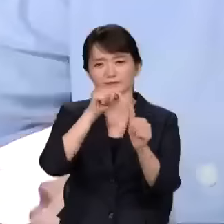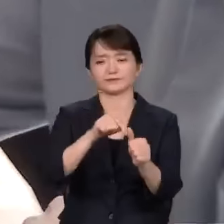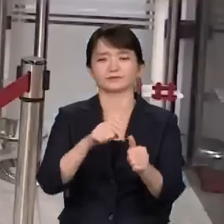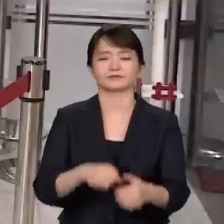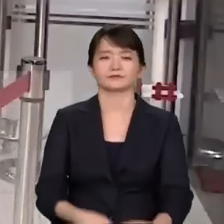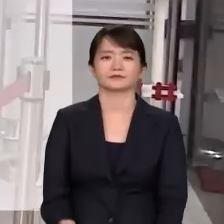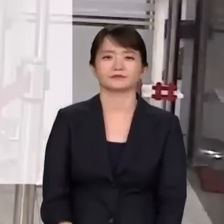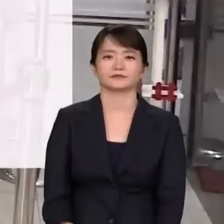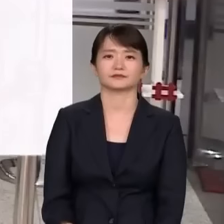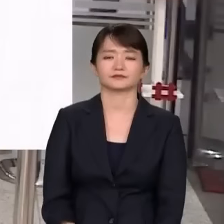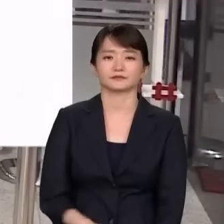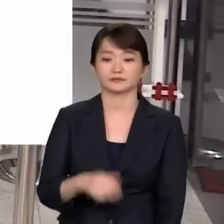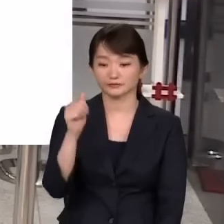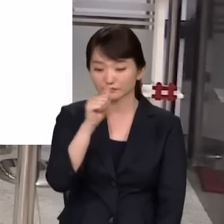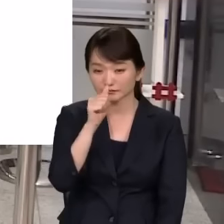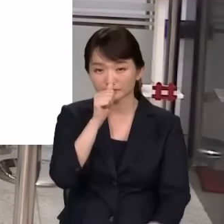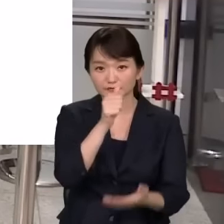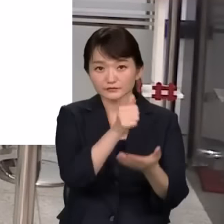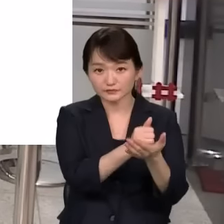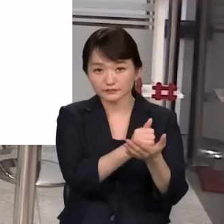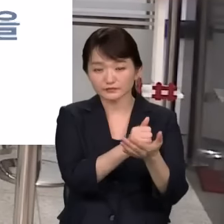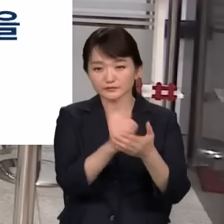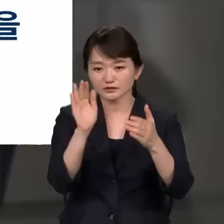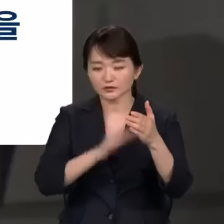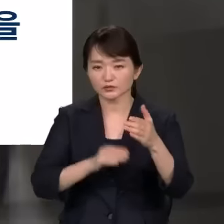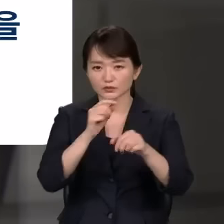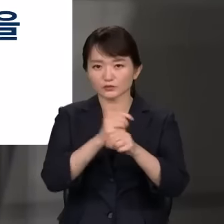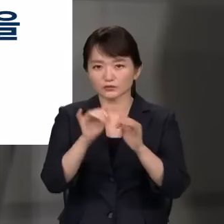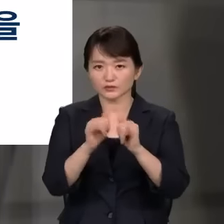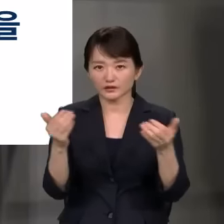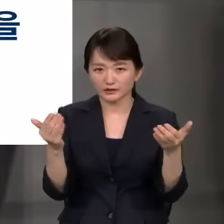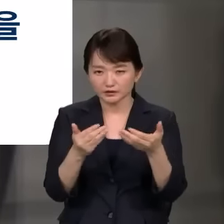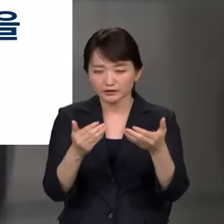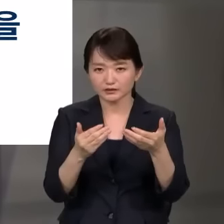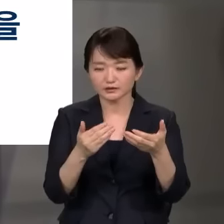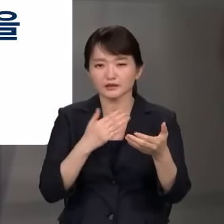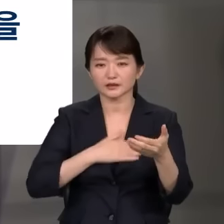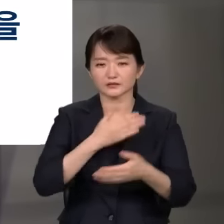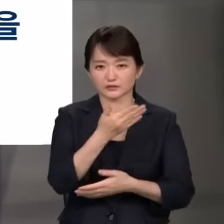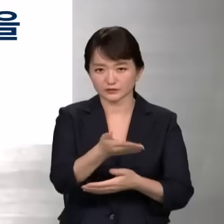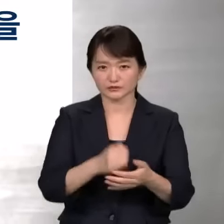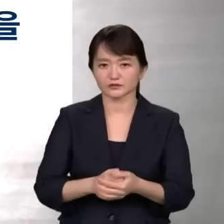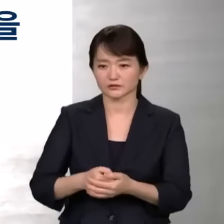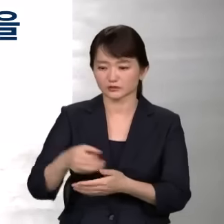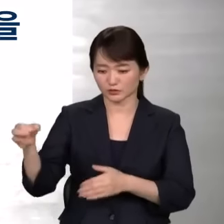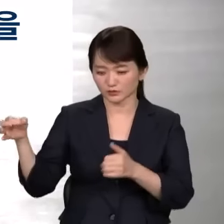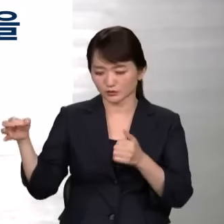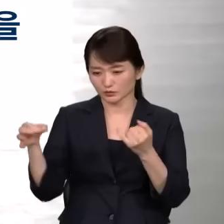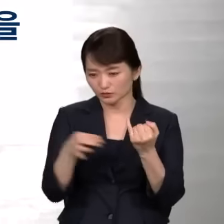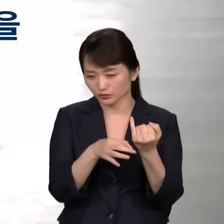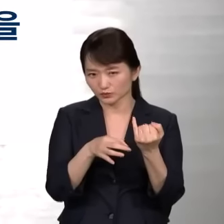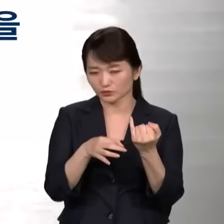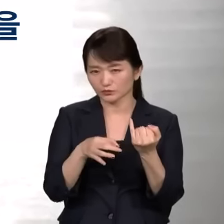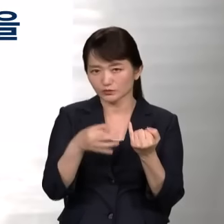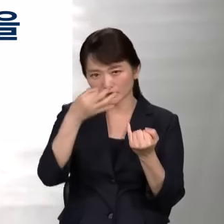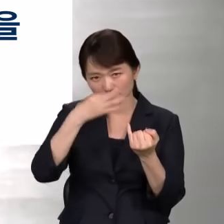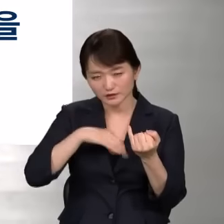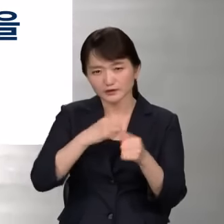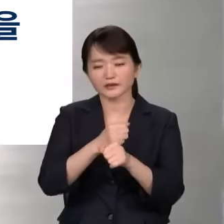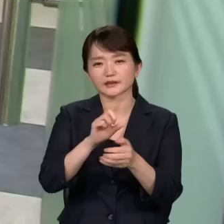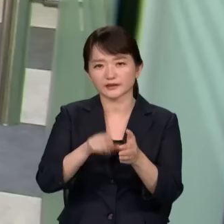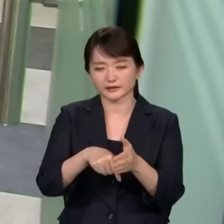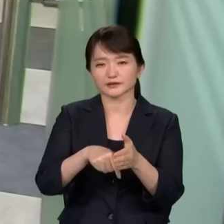확인됐습니다. 알선수재는 공무원 직무에 속한 일을 알선하면서 금품이나 이익을 주고받거나 약속했을 때 적용할 수